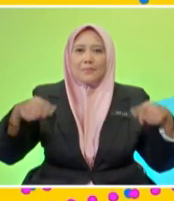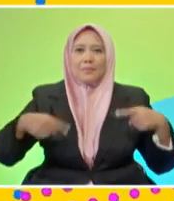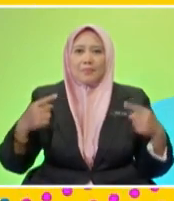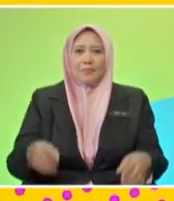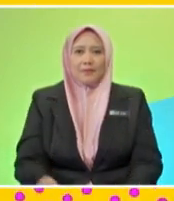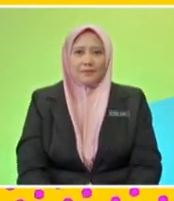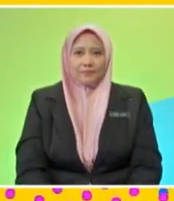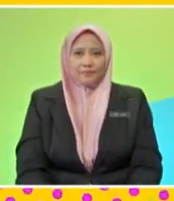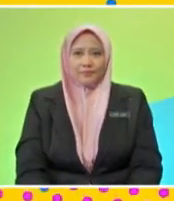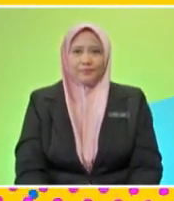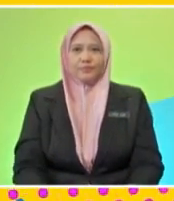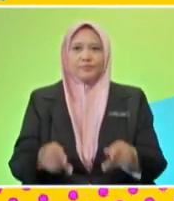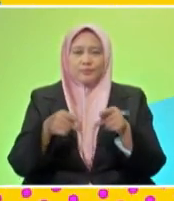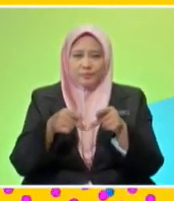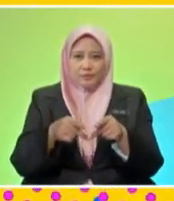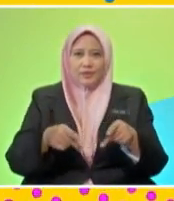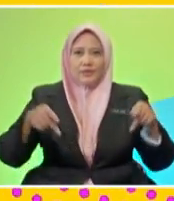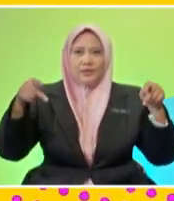Rujuk pinggan sihat Malaysia.